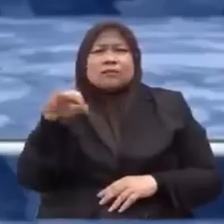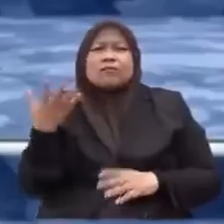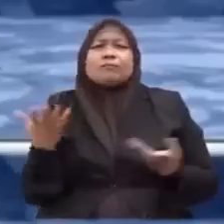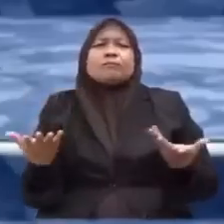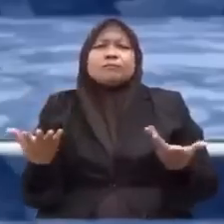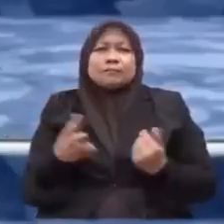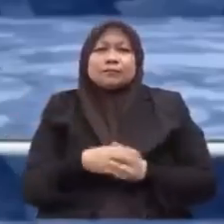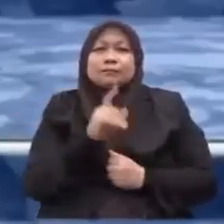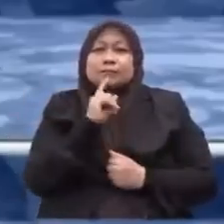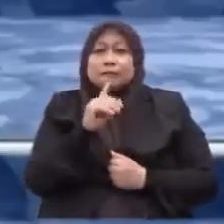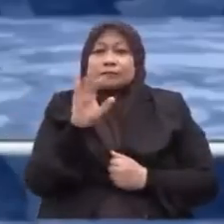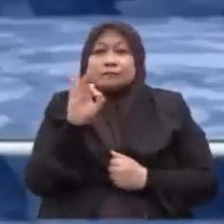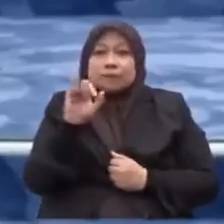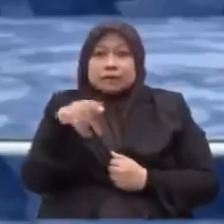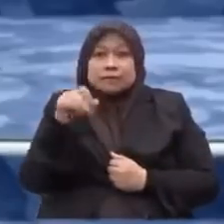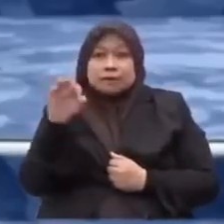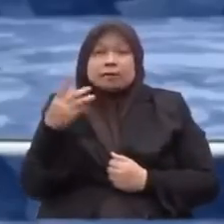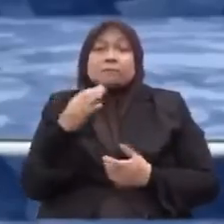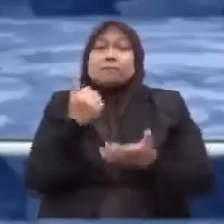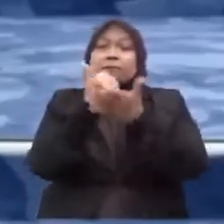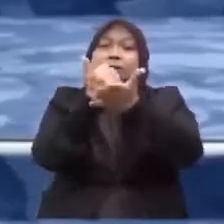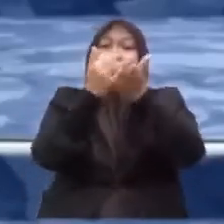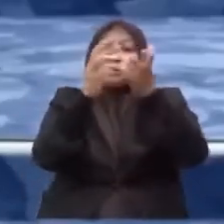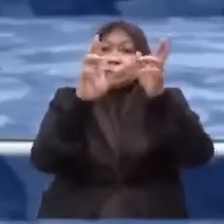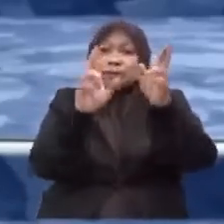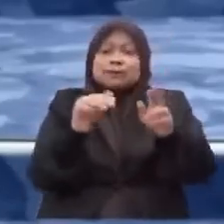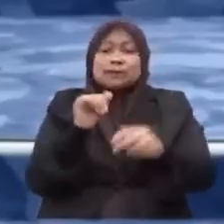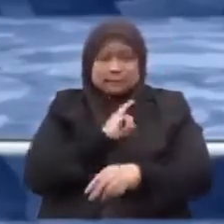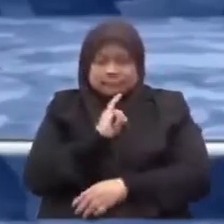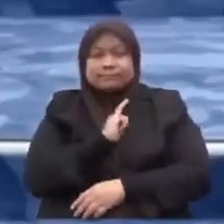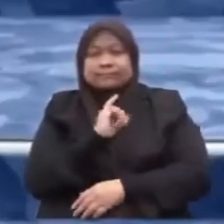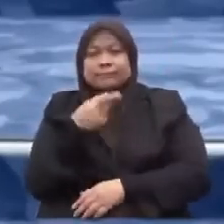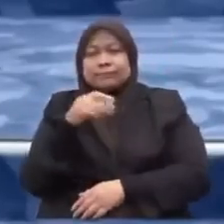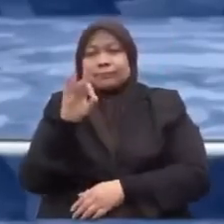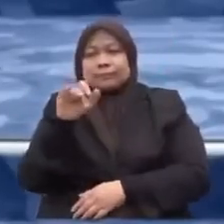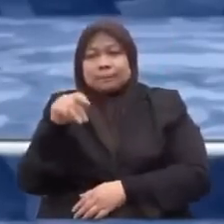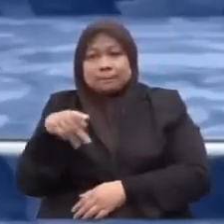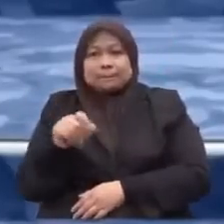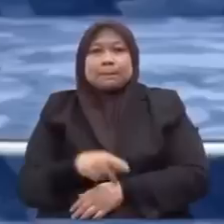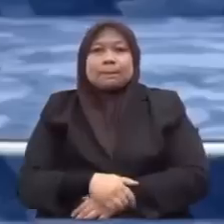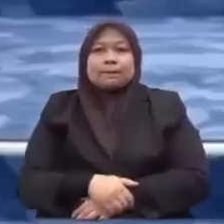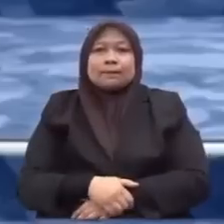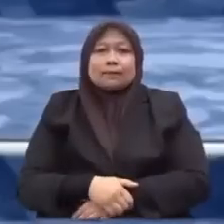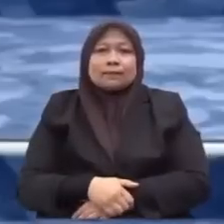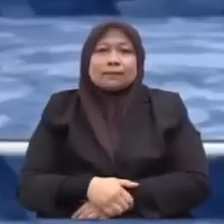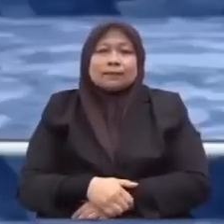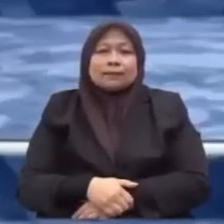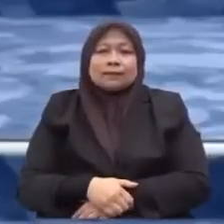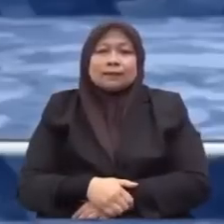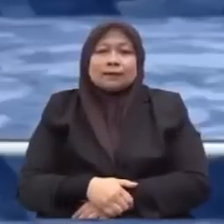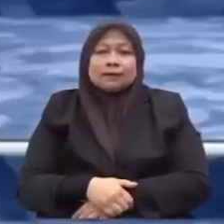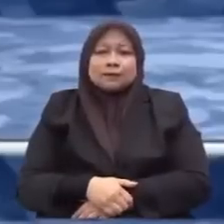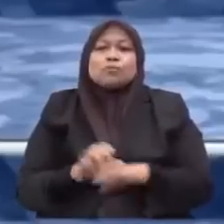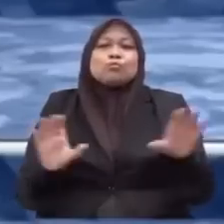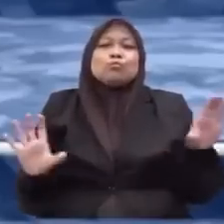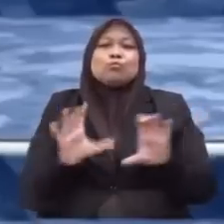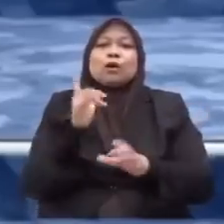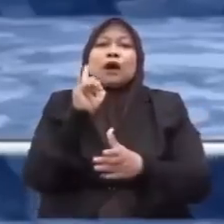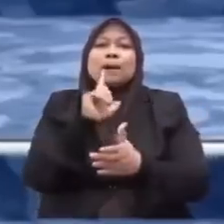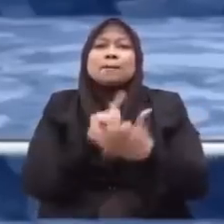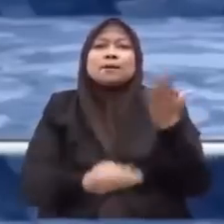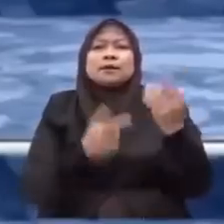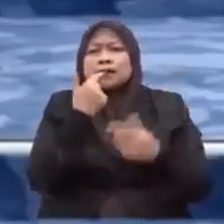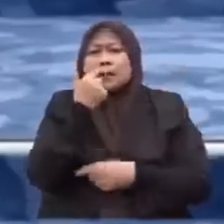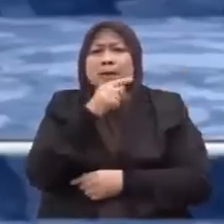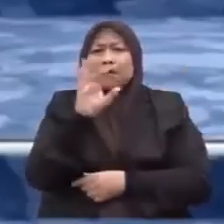kalaupun flip Vlog untuk bantu rakyat saya akan flip Vlog ya buat apa tak